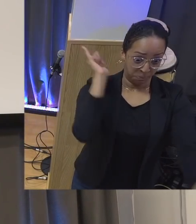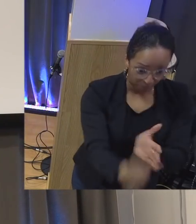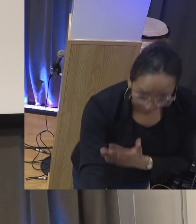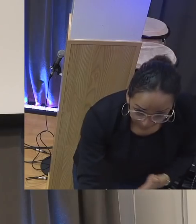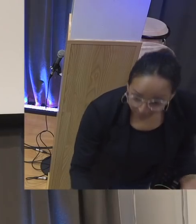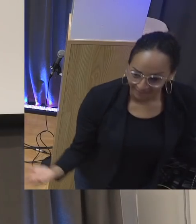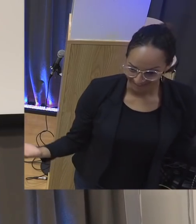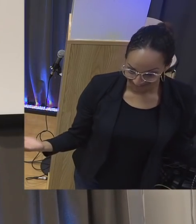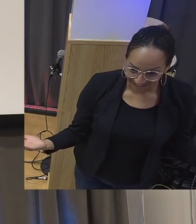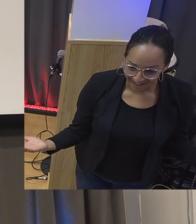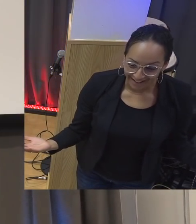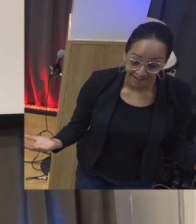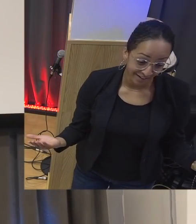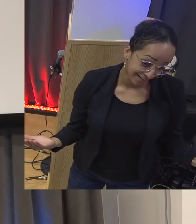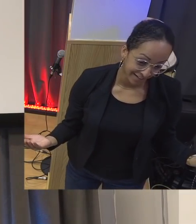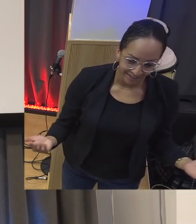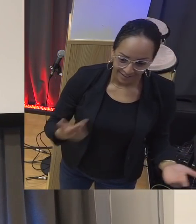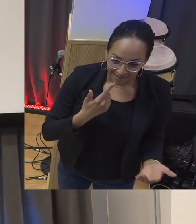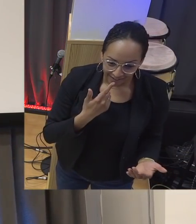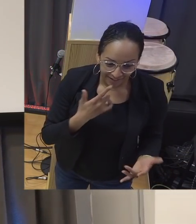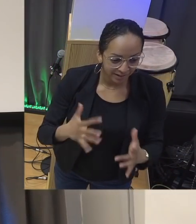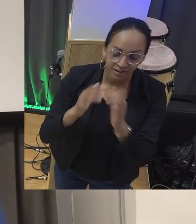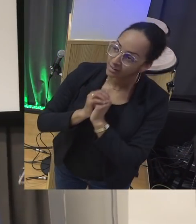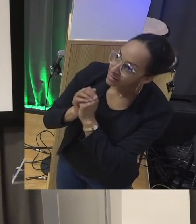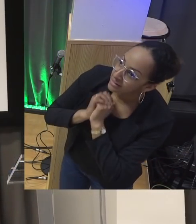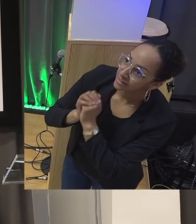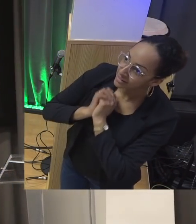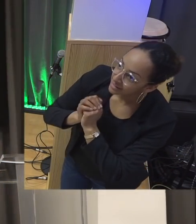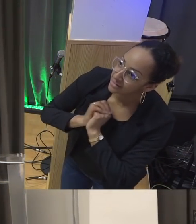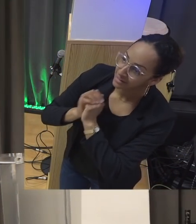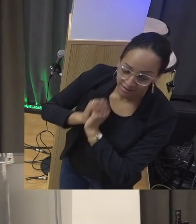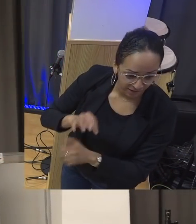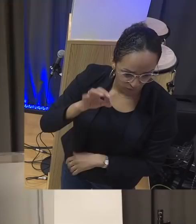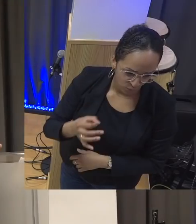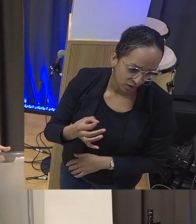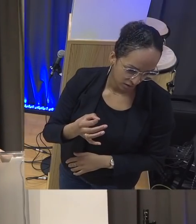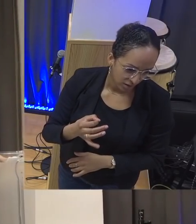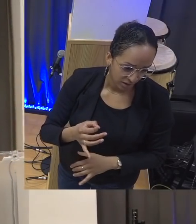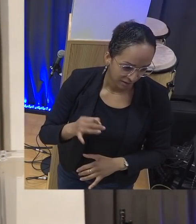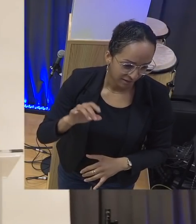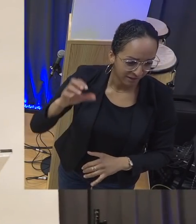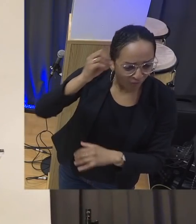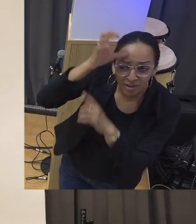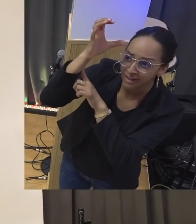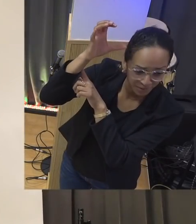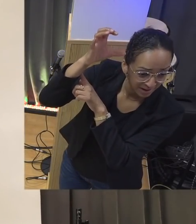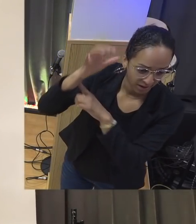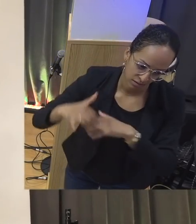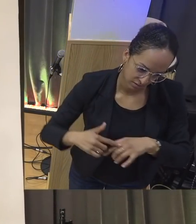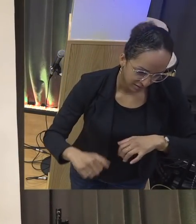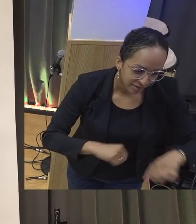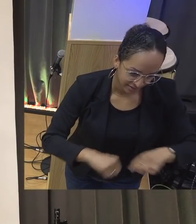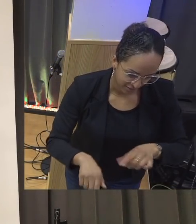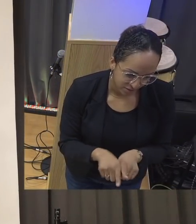Moralité, prêcher Zama sur le combat spirituel. Vis ce que tu prêches et prêche ce que tu vis. C'est très intéressant. L'apôtre Paul nous amène vraiment